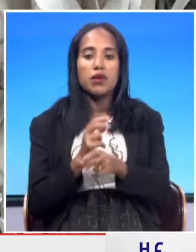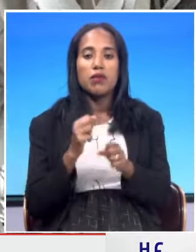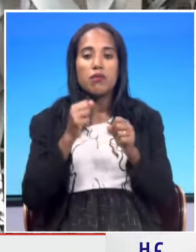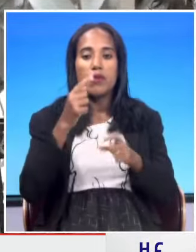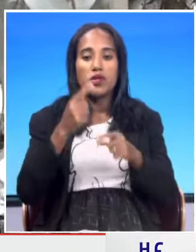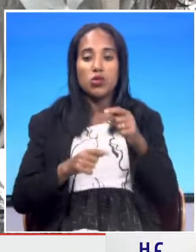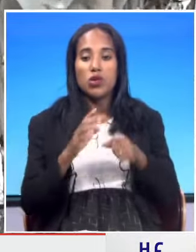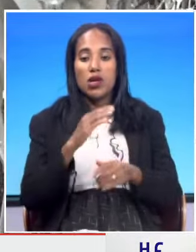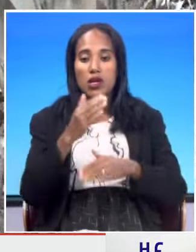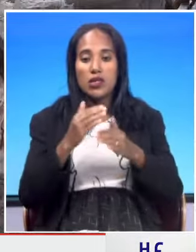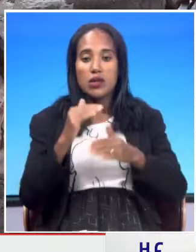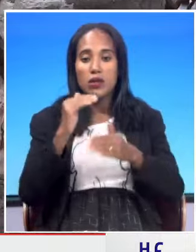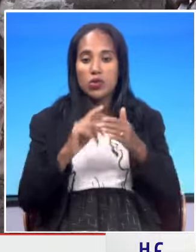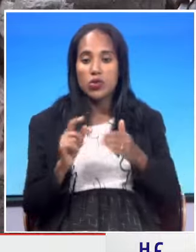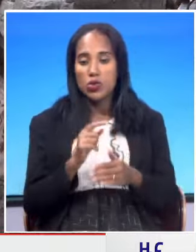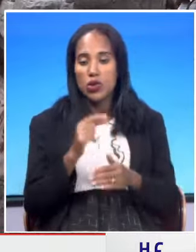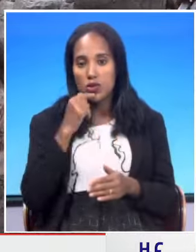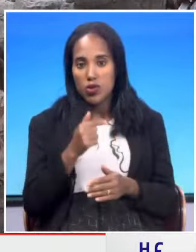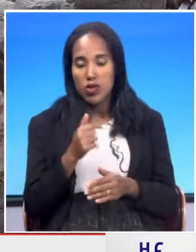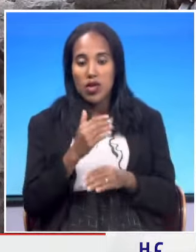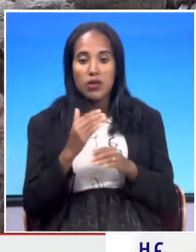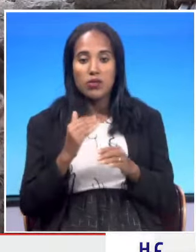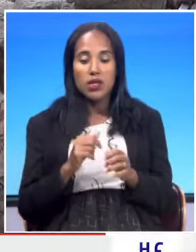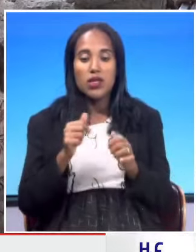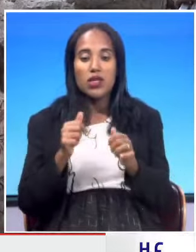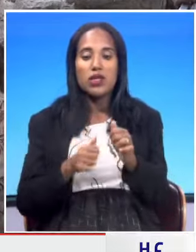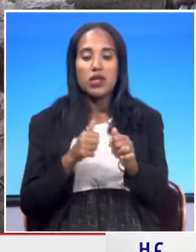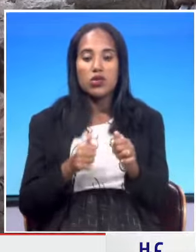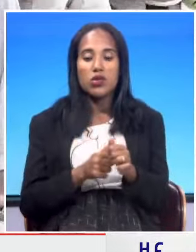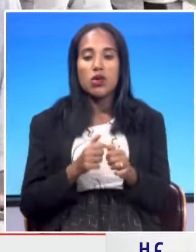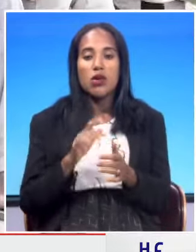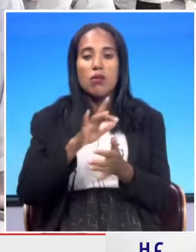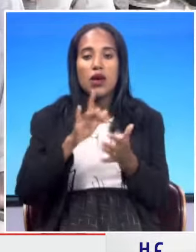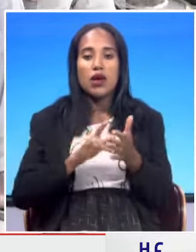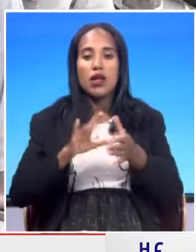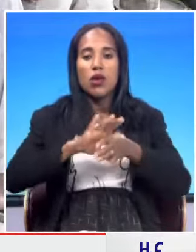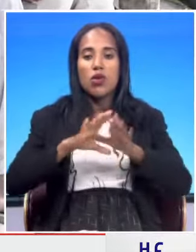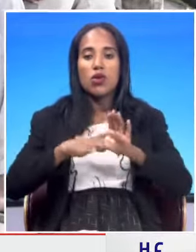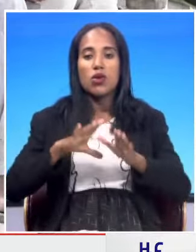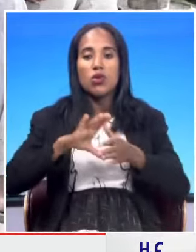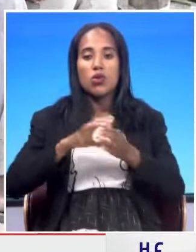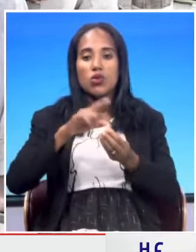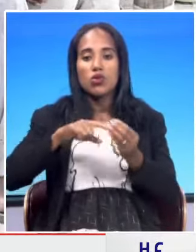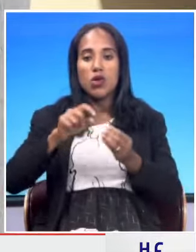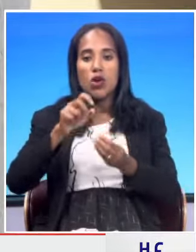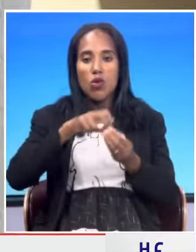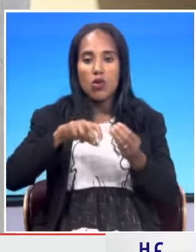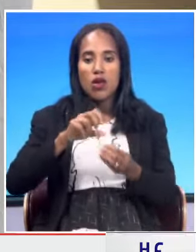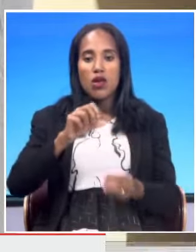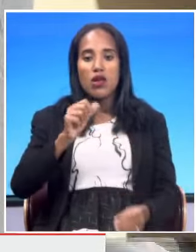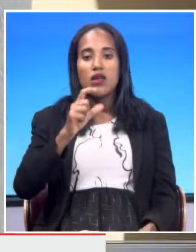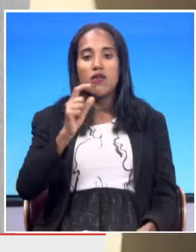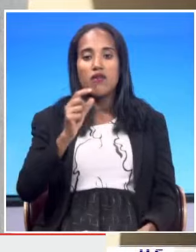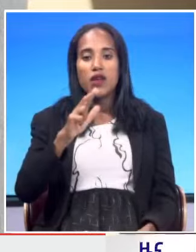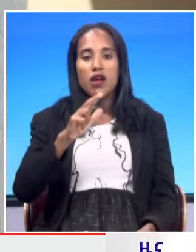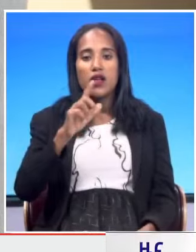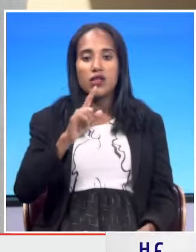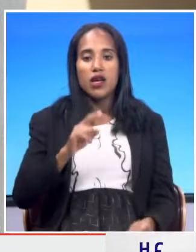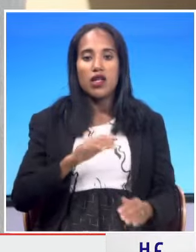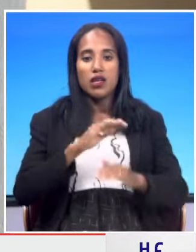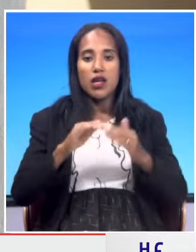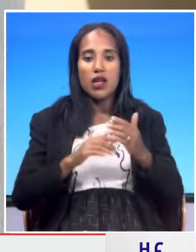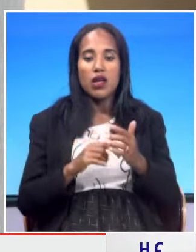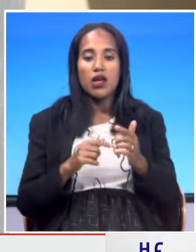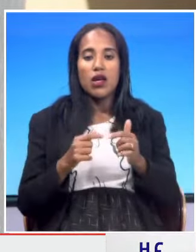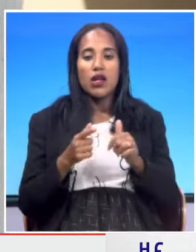የማያስችሉና ከደረጃ በታች የሆኑ ናቸው። ቀደም ሲል የተከታተል ናቸው በማዕከላዊ ጎንደር ዞን ጎንደር ዙሪያ ወረዳ የእንፍራንዝ አጠቃላይ አንደኛ ደረጃ ትምህርት ቤት